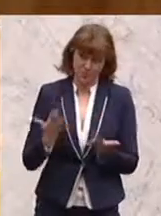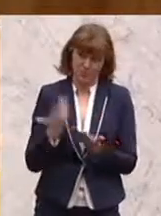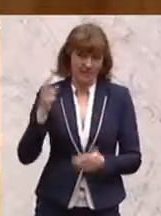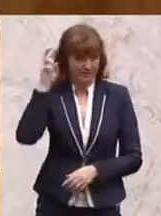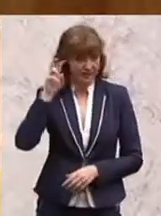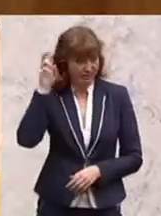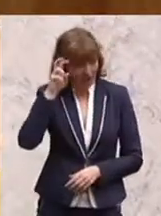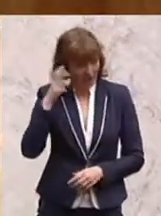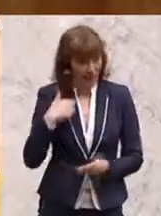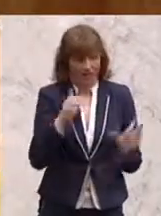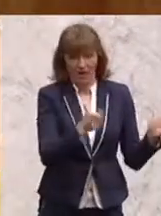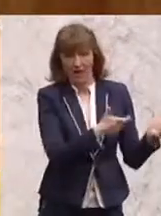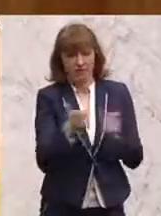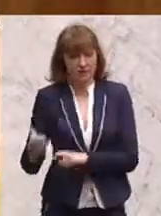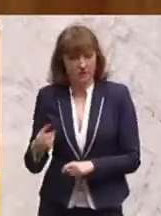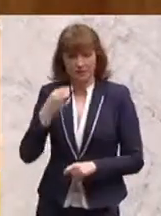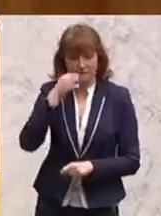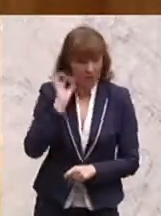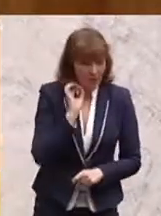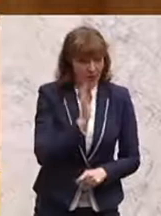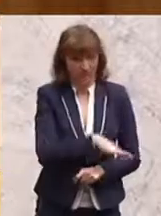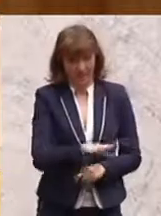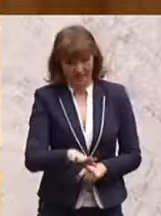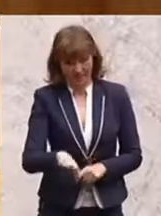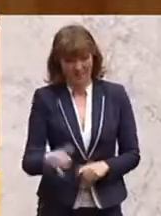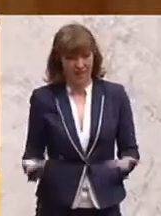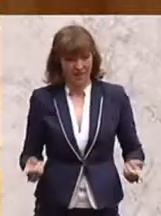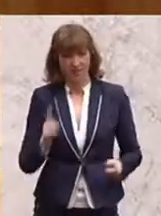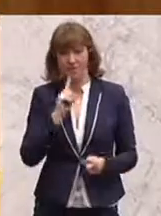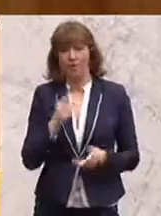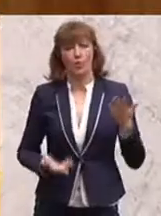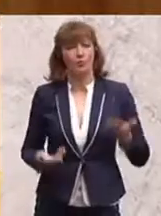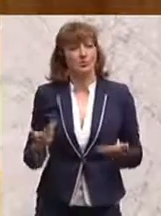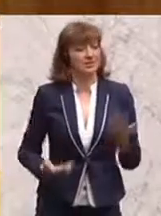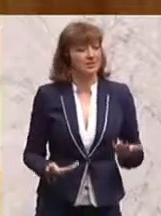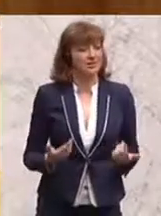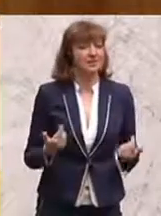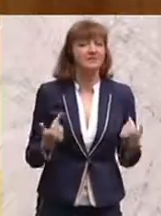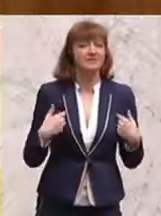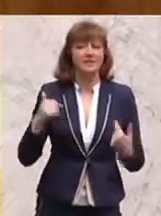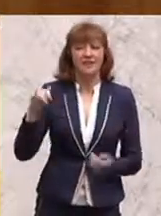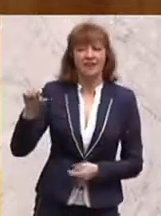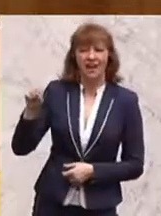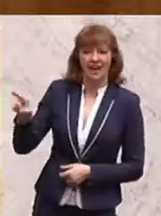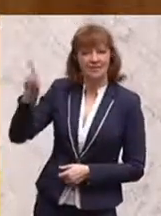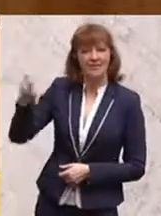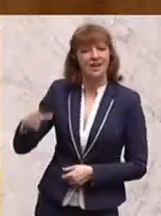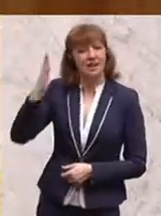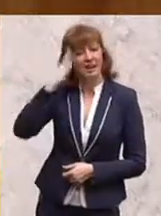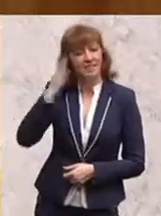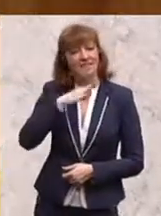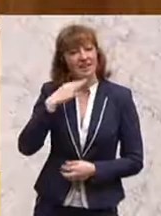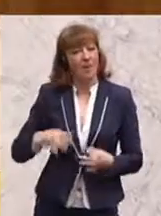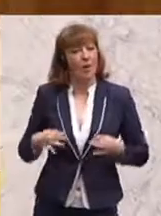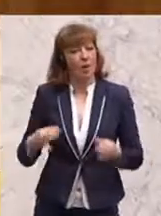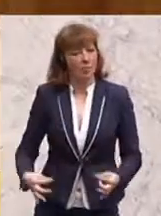Nigeria entführte Frauen, entführte Kinder. Der Unterschied ist nur, wir kennen im IS-Staat viele Opfer. Weil